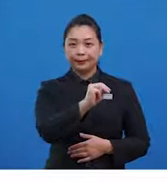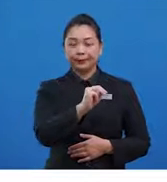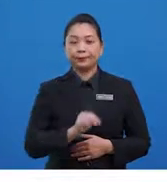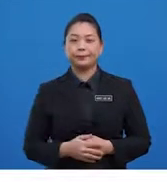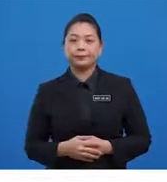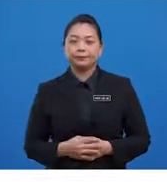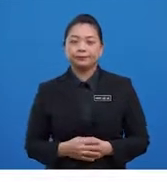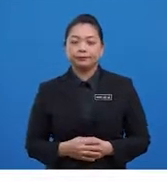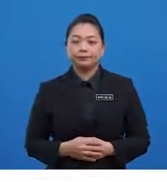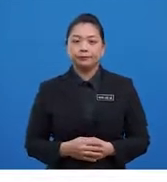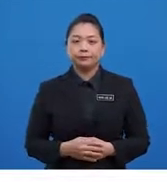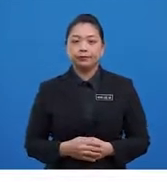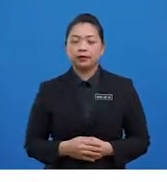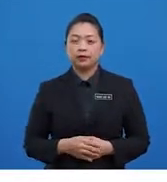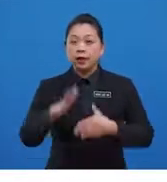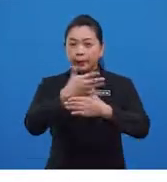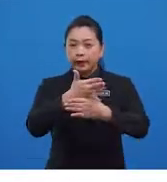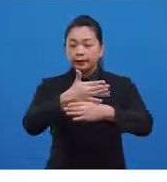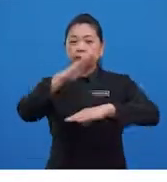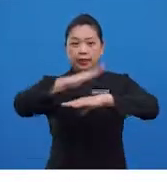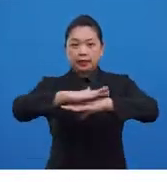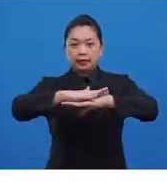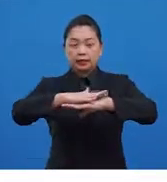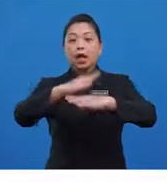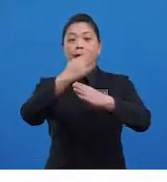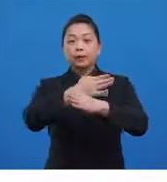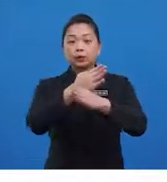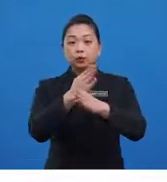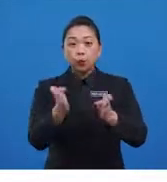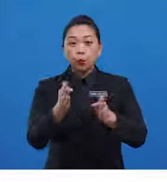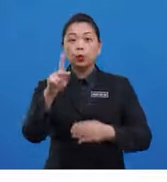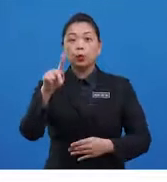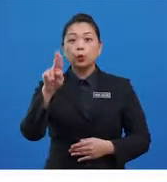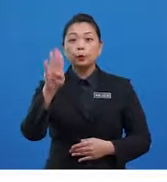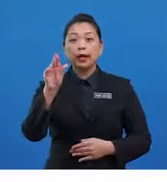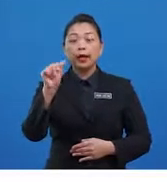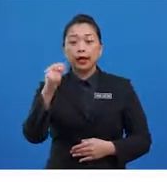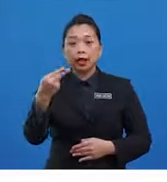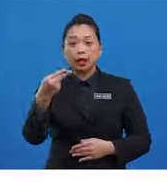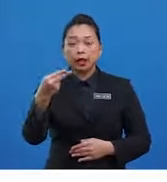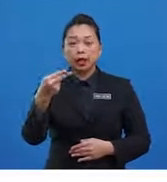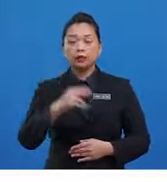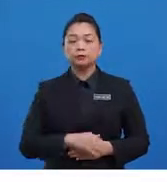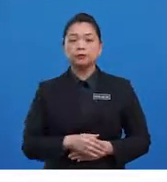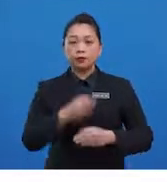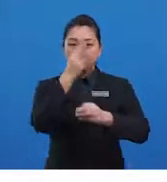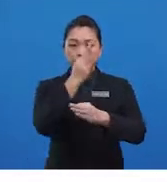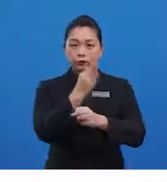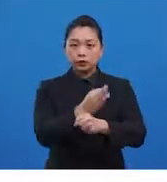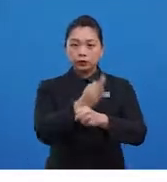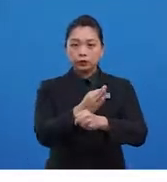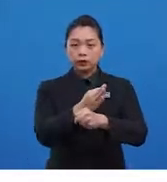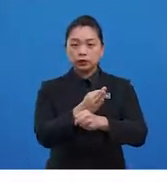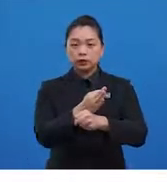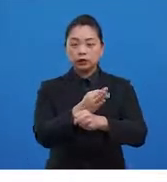81.32 cm. Bahagian hulu cokma ini berbentuk kubah. Fungsi cokma ialah sebagai peralatan